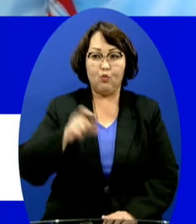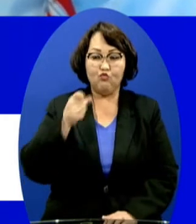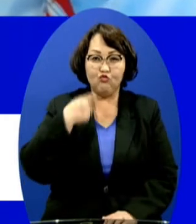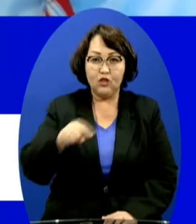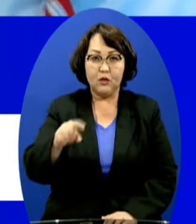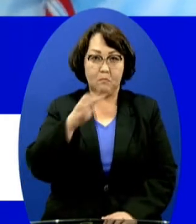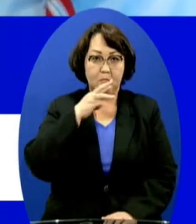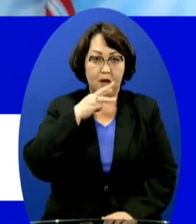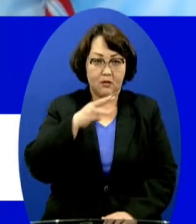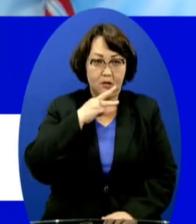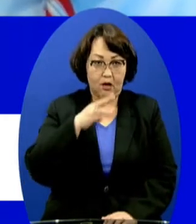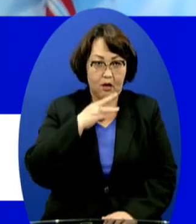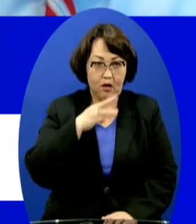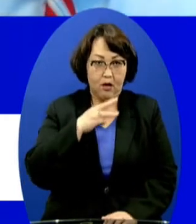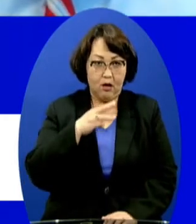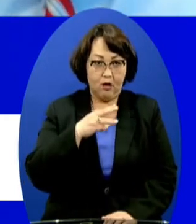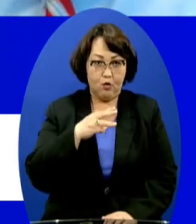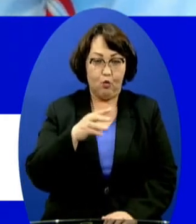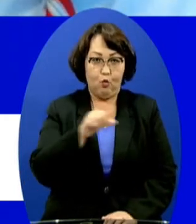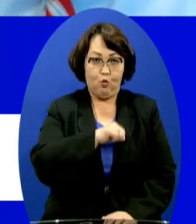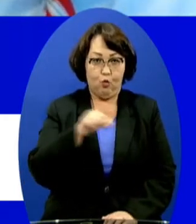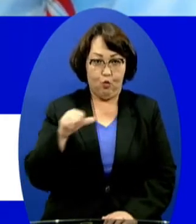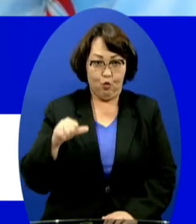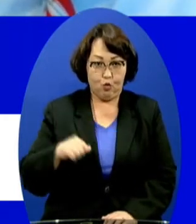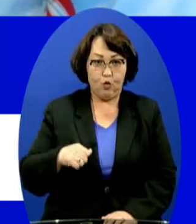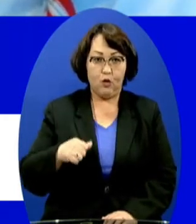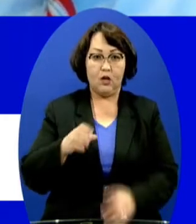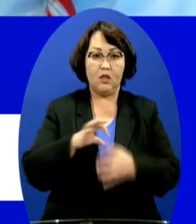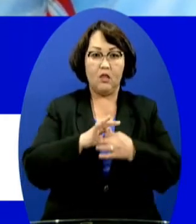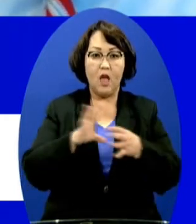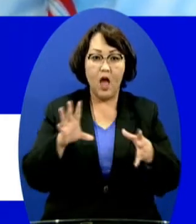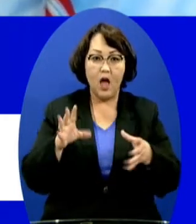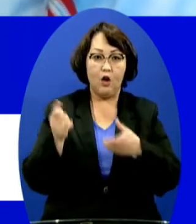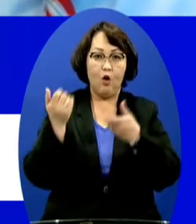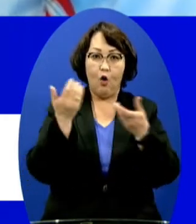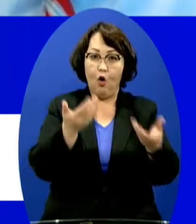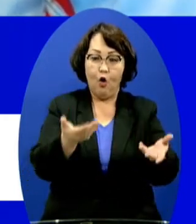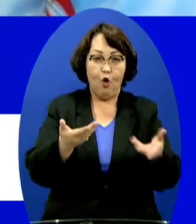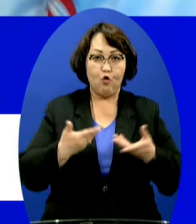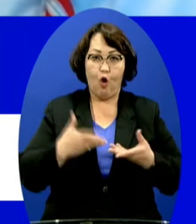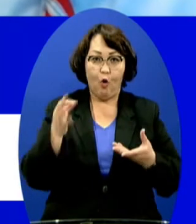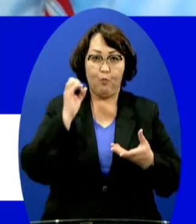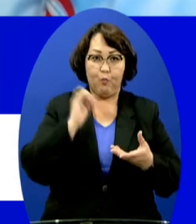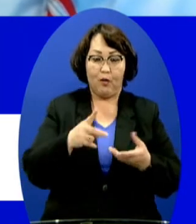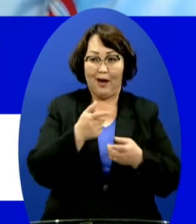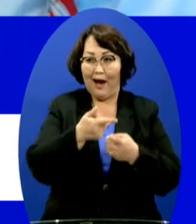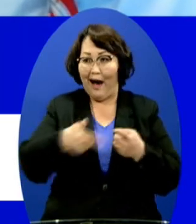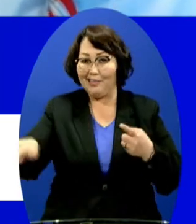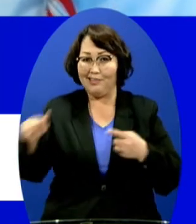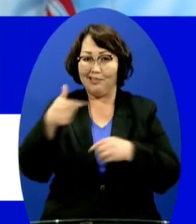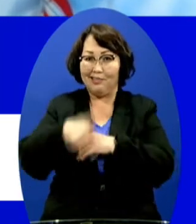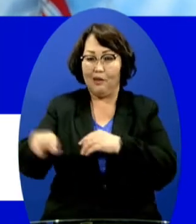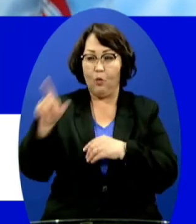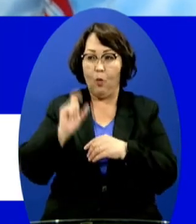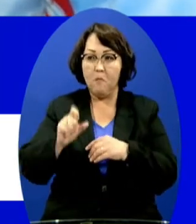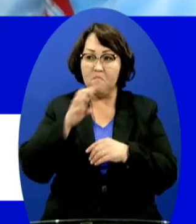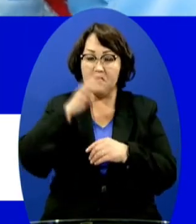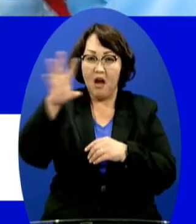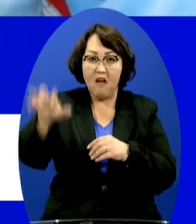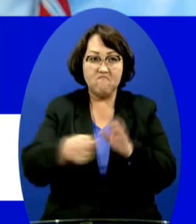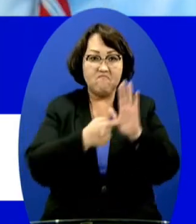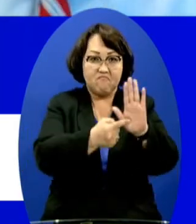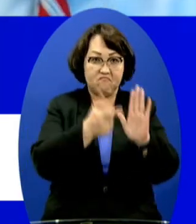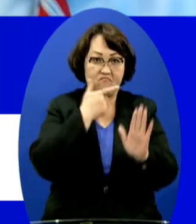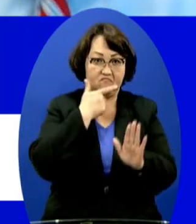мэдээлэлээ бол өөрөө л өгөхгүй бол өөр урагдагч итгээд тэрийг авах боломжгүй элчин сайдын юм байдгүй